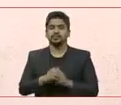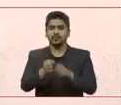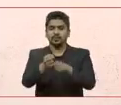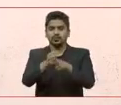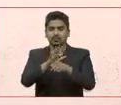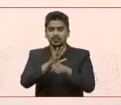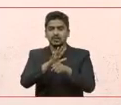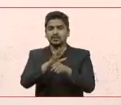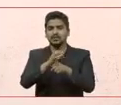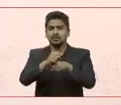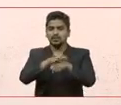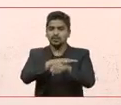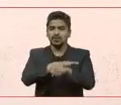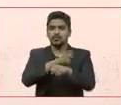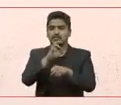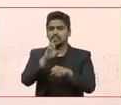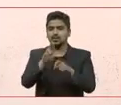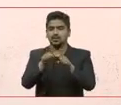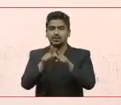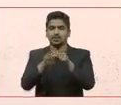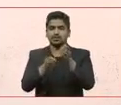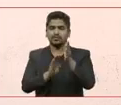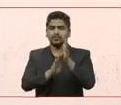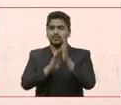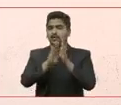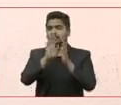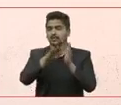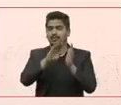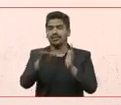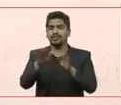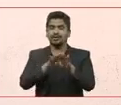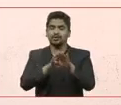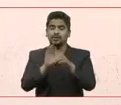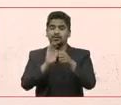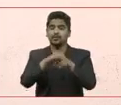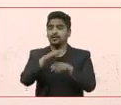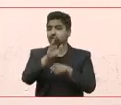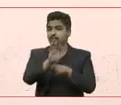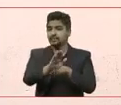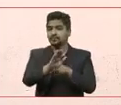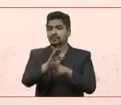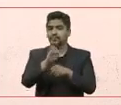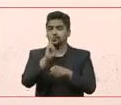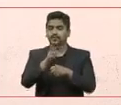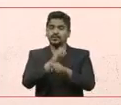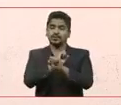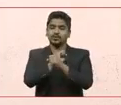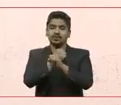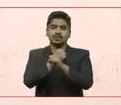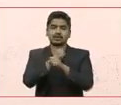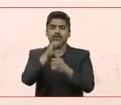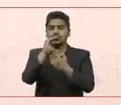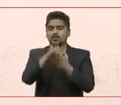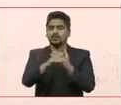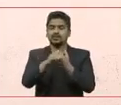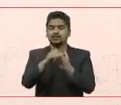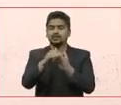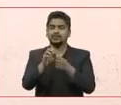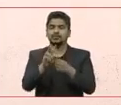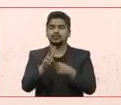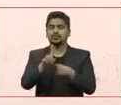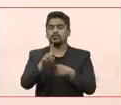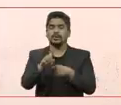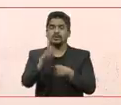कोभिडको सङ्क्रमण दर पनि बढिरहेको छ, बालबालिकामा बढिरहेको छ र एउटा डेन्जरस चाहिँ भेरिएन्टले सताइरहेको